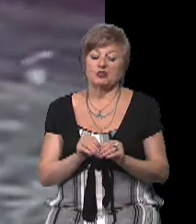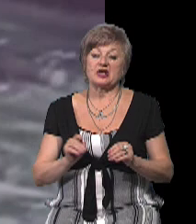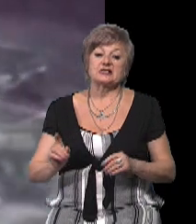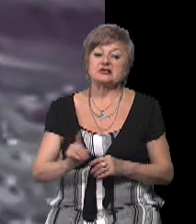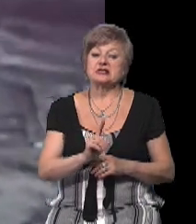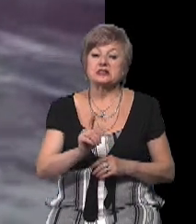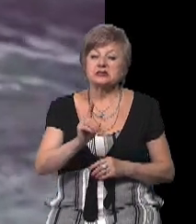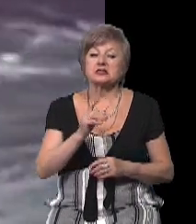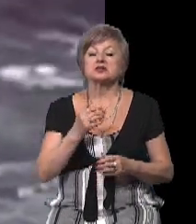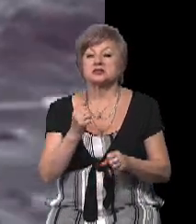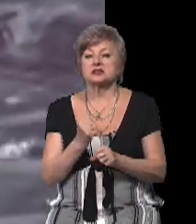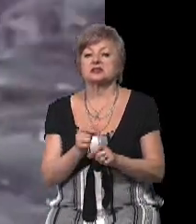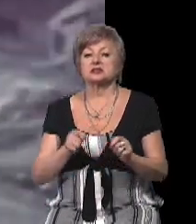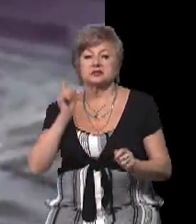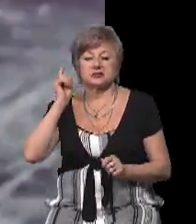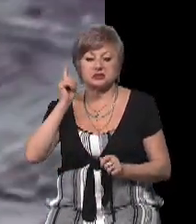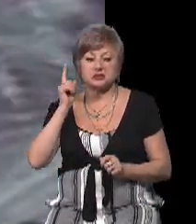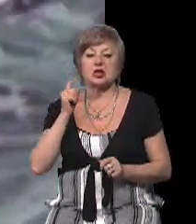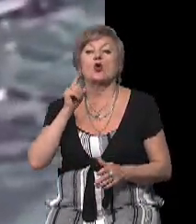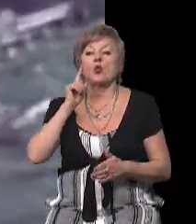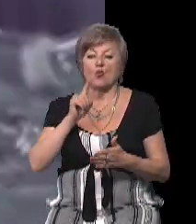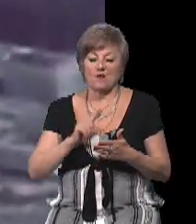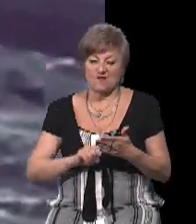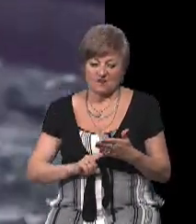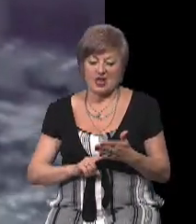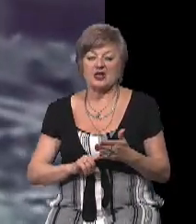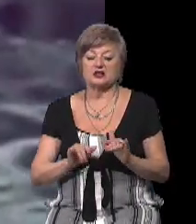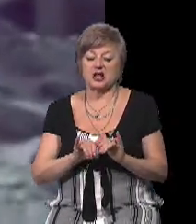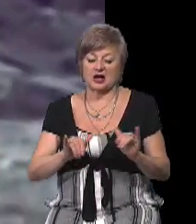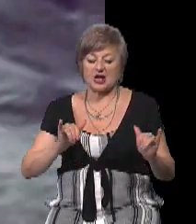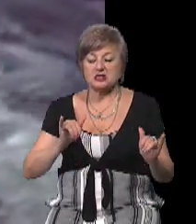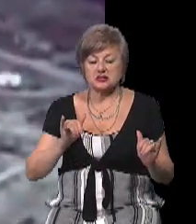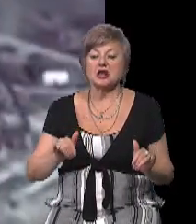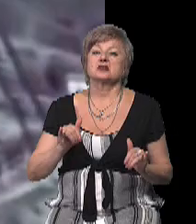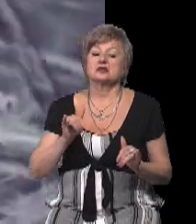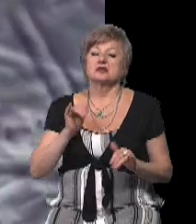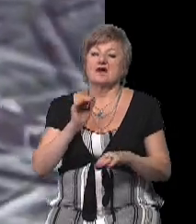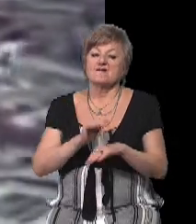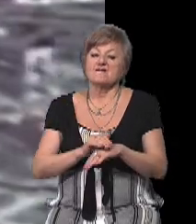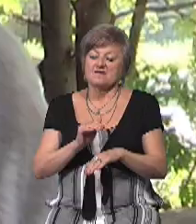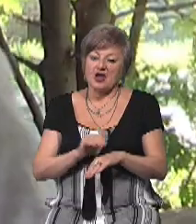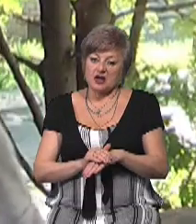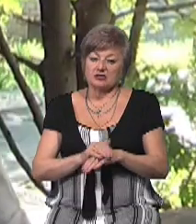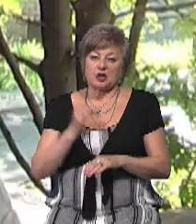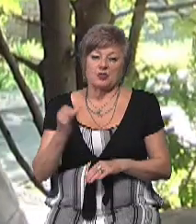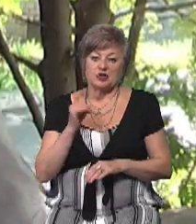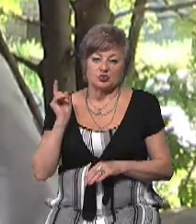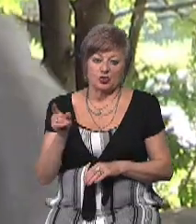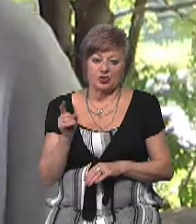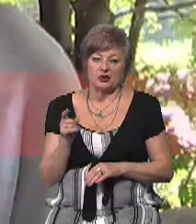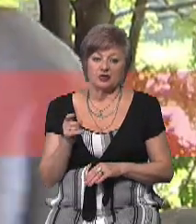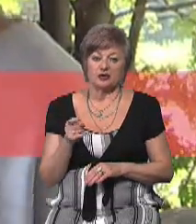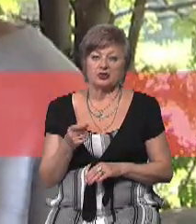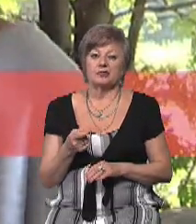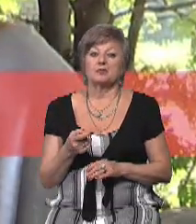кілька фотовиставок тих часів. Впевнена, розвінчувати історичні міфи треба об'єктивними фактами та дискусіями. Треба розуміти, що